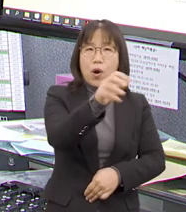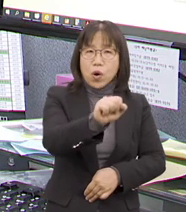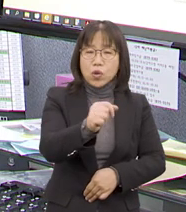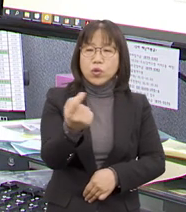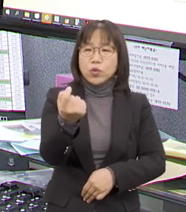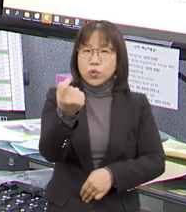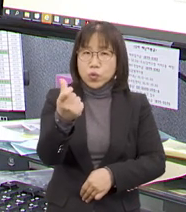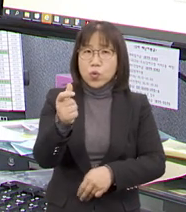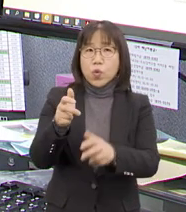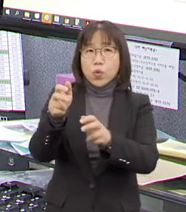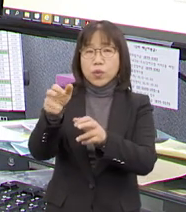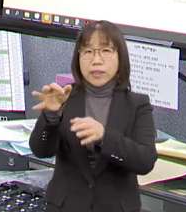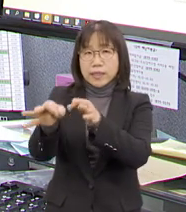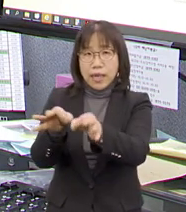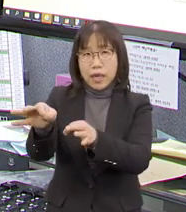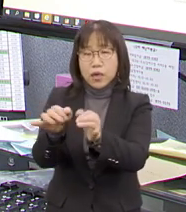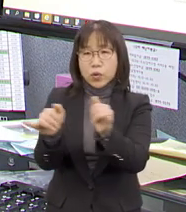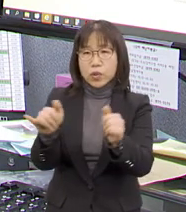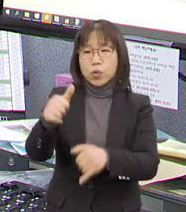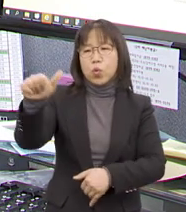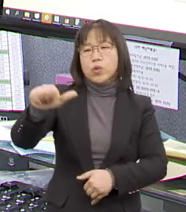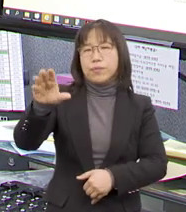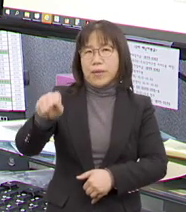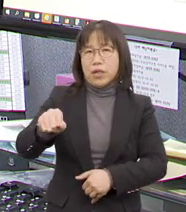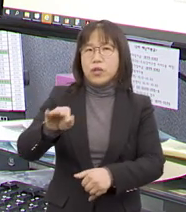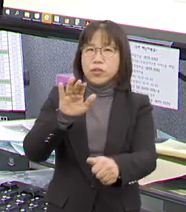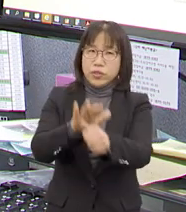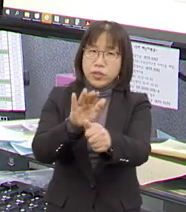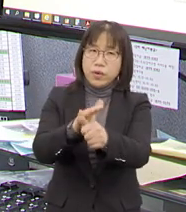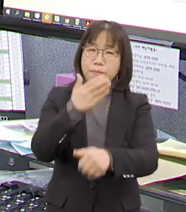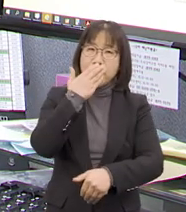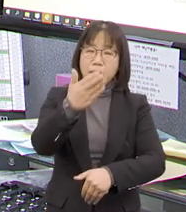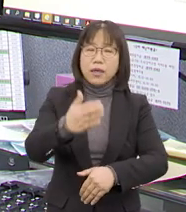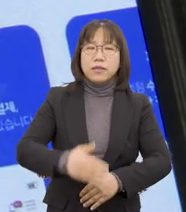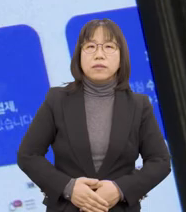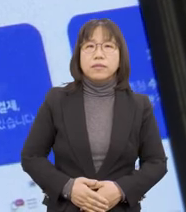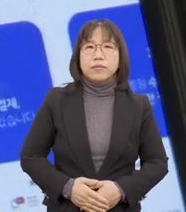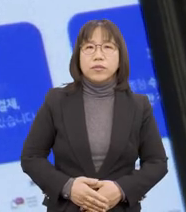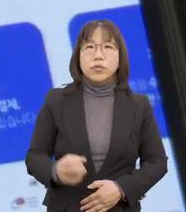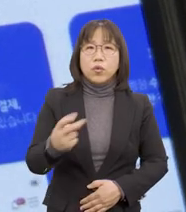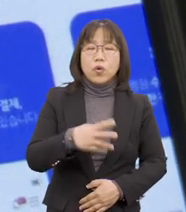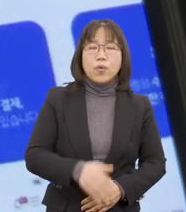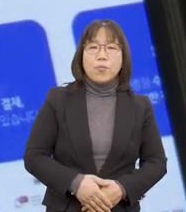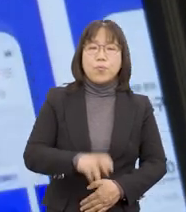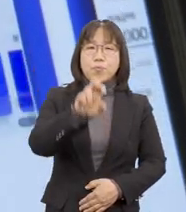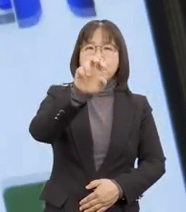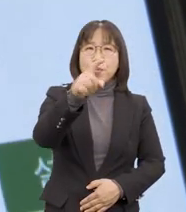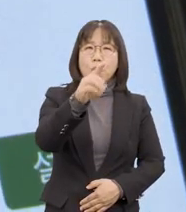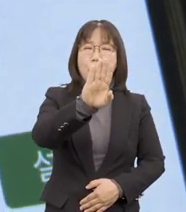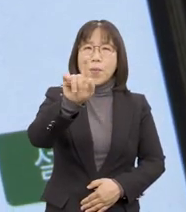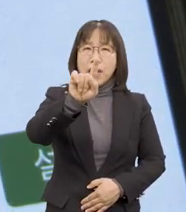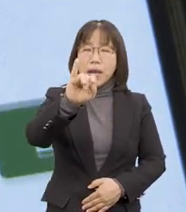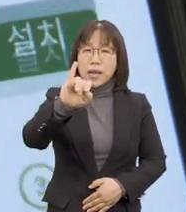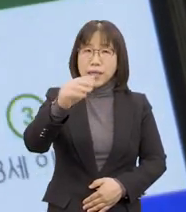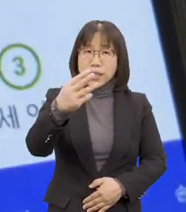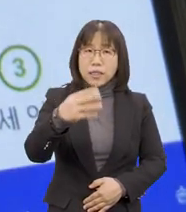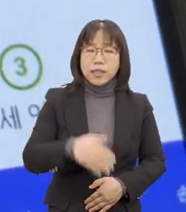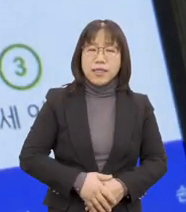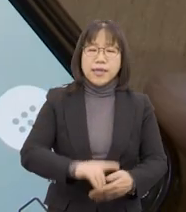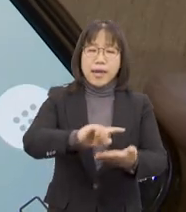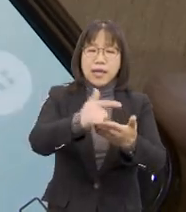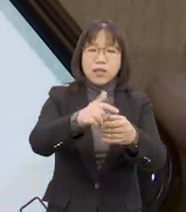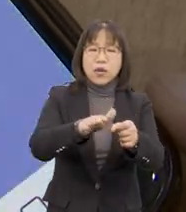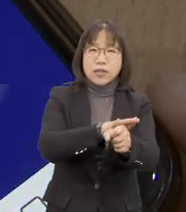3억원 조 성공에는 최대 5초만 원까지 지원받을 수 있습니다 이밖에도 강서구는 모바일